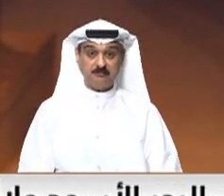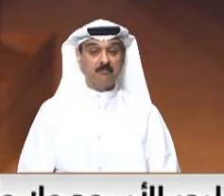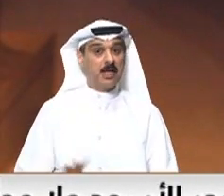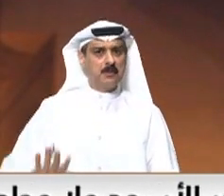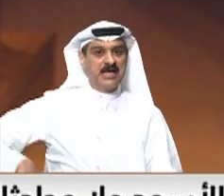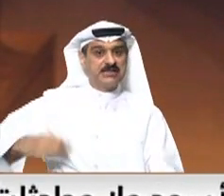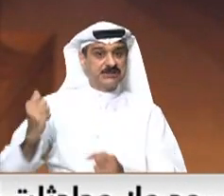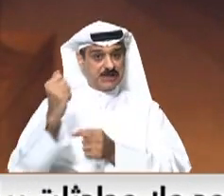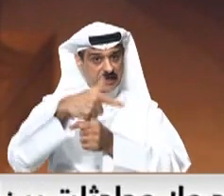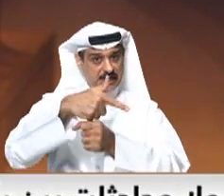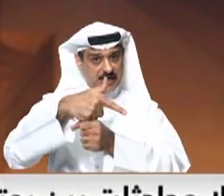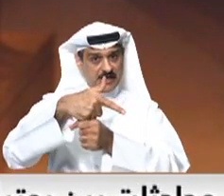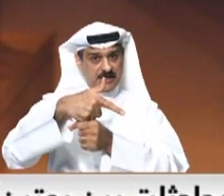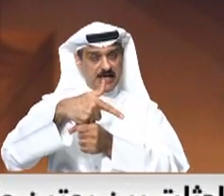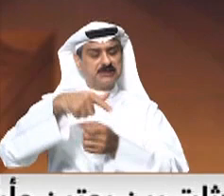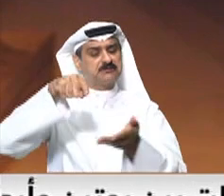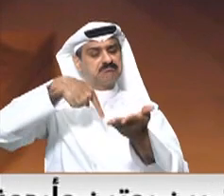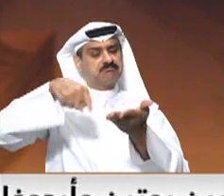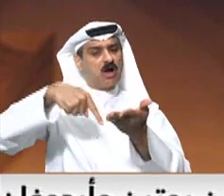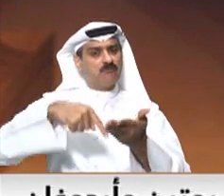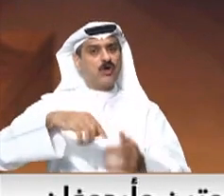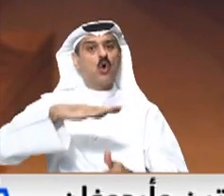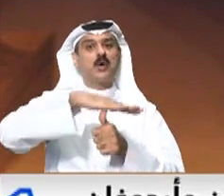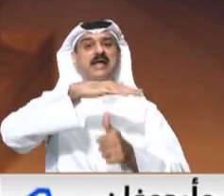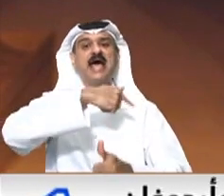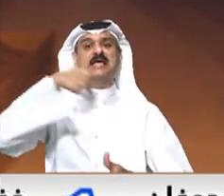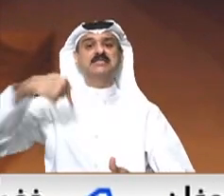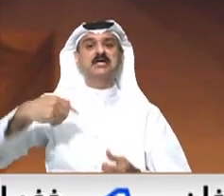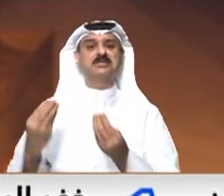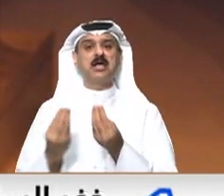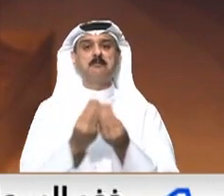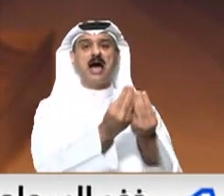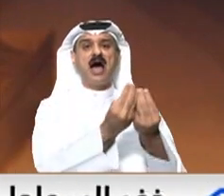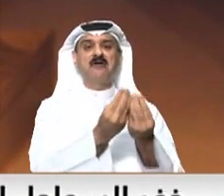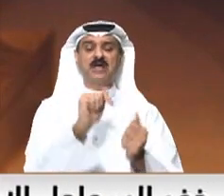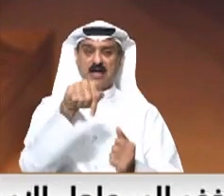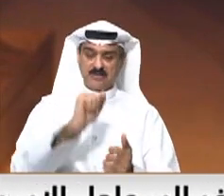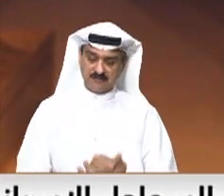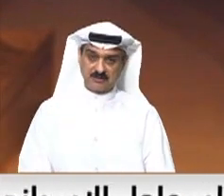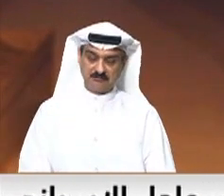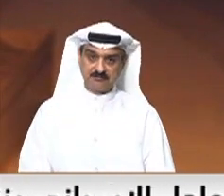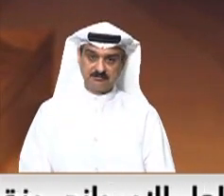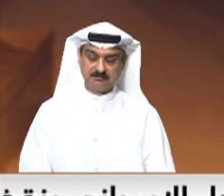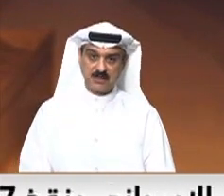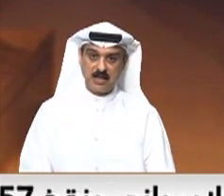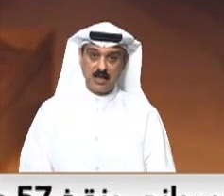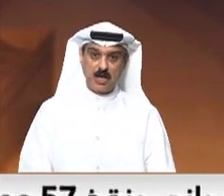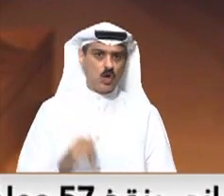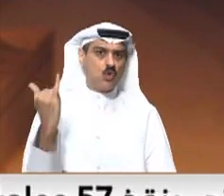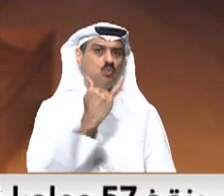الله والرئيس الصيني، وكانت من ابرز هذه الاتفاقيات اتفاقيه